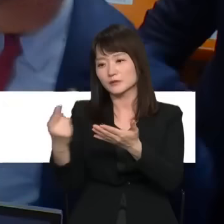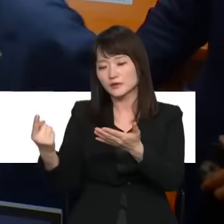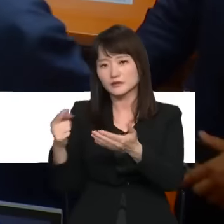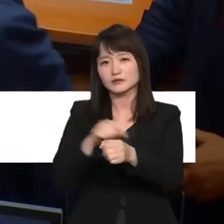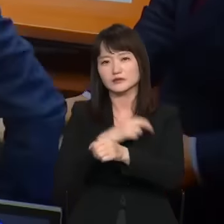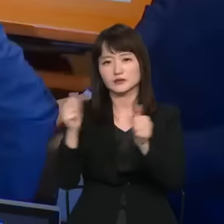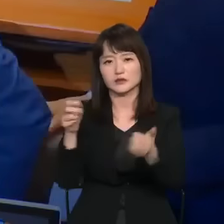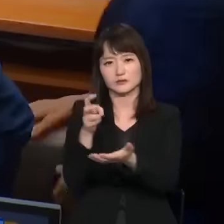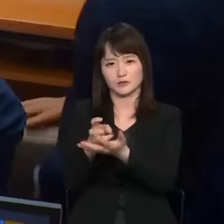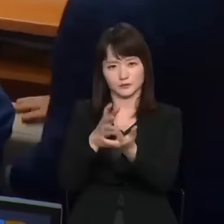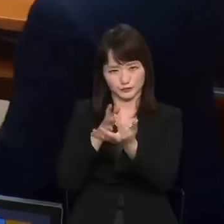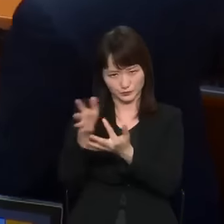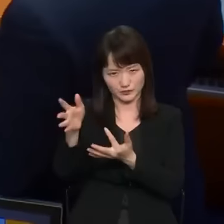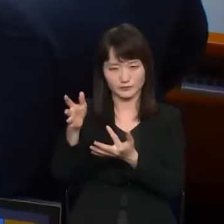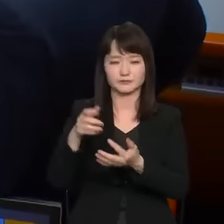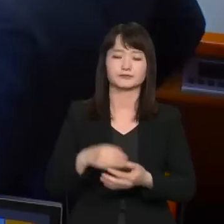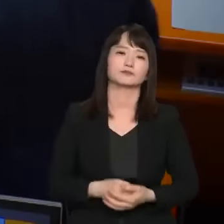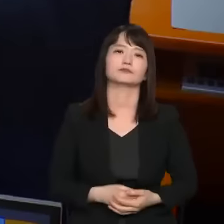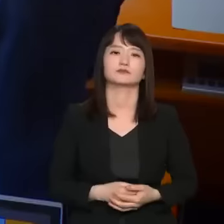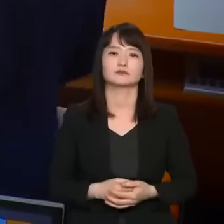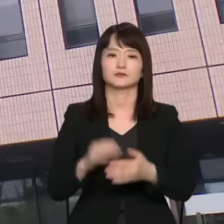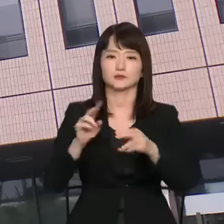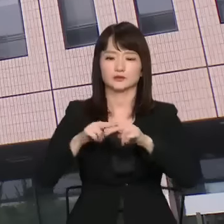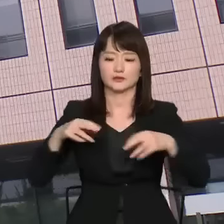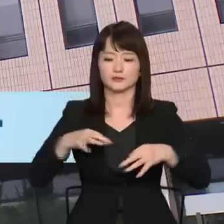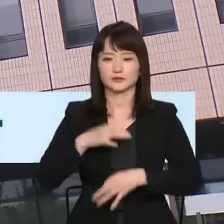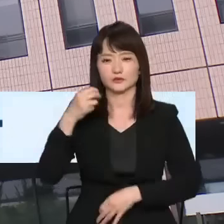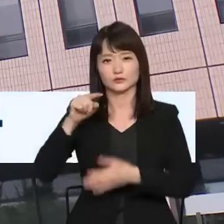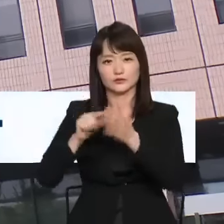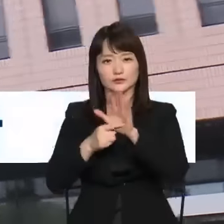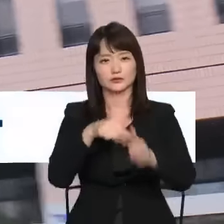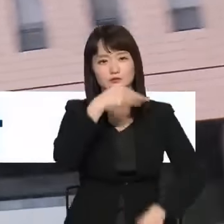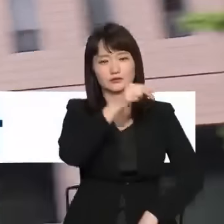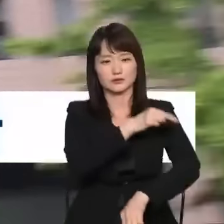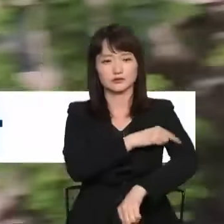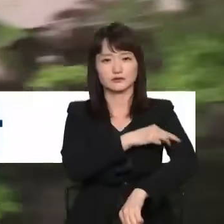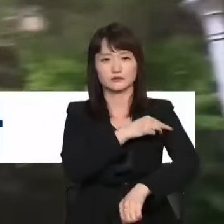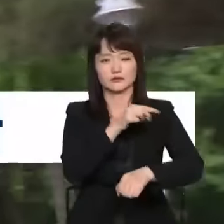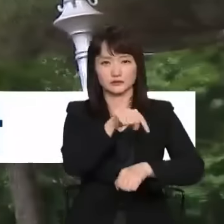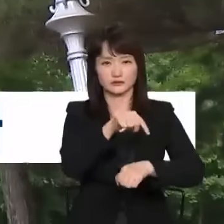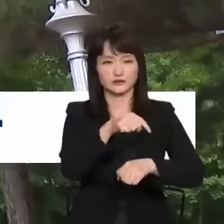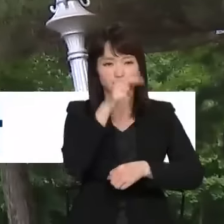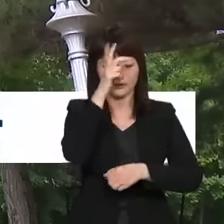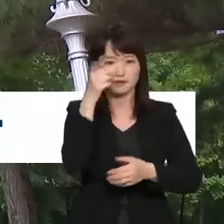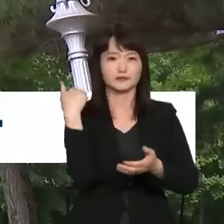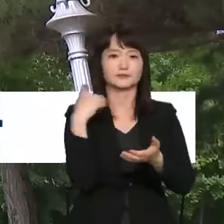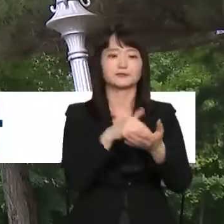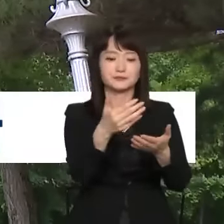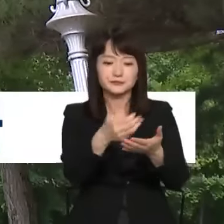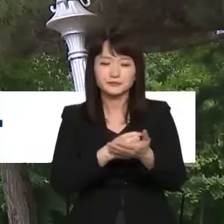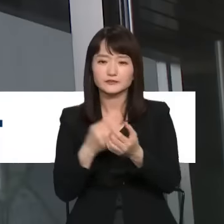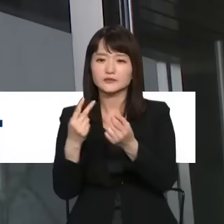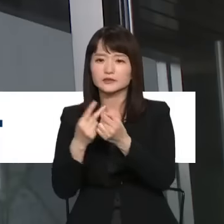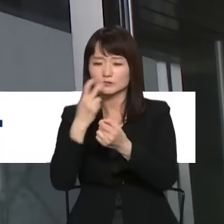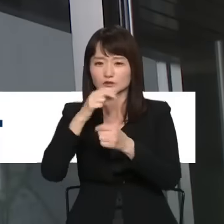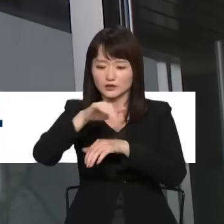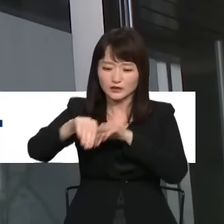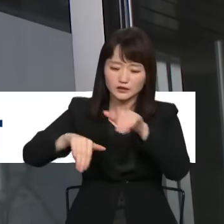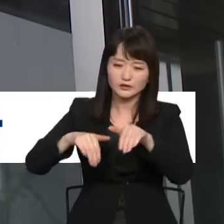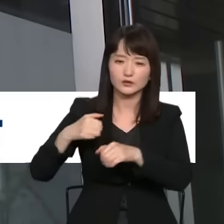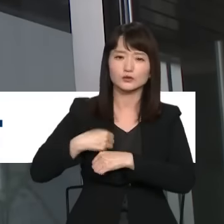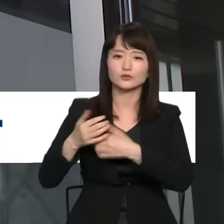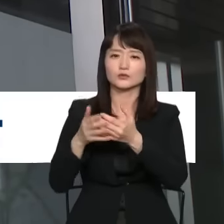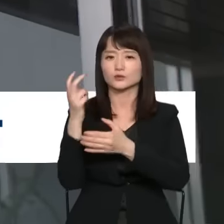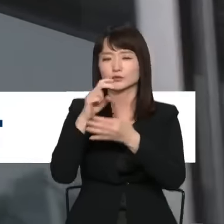특검법이 통과됩니다. 한편 공수처는 오늘 최상병 사건을 경찰에서 되찾아와 2차 조사에 관여한 국방부